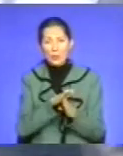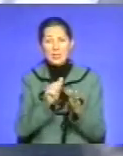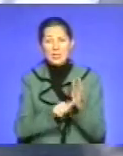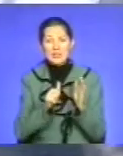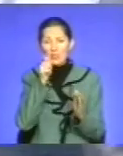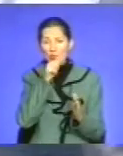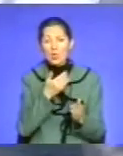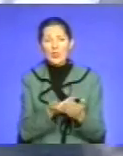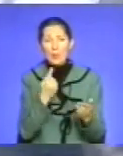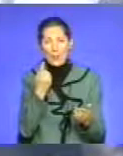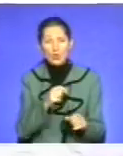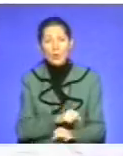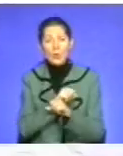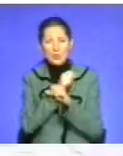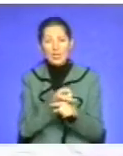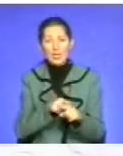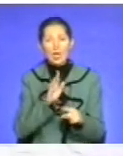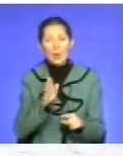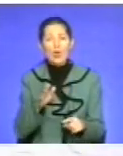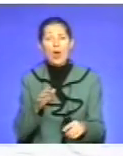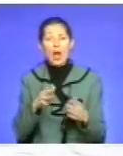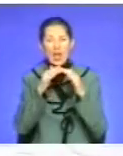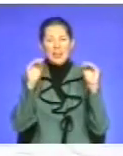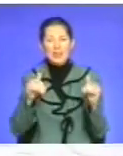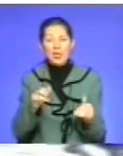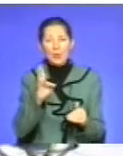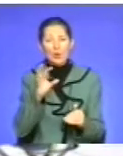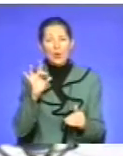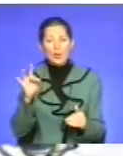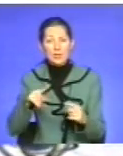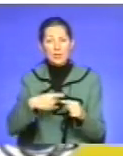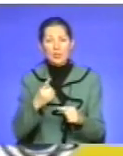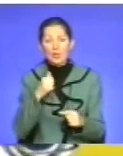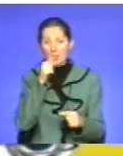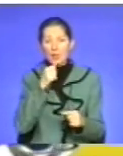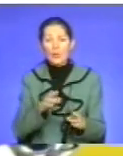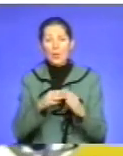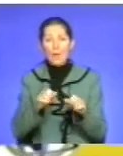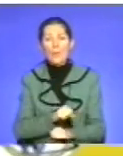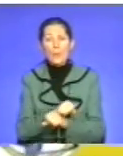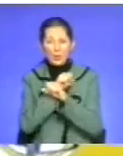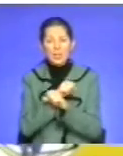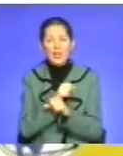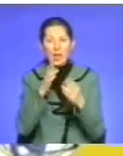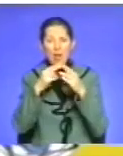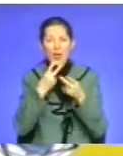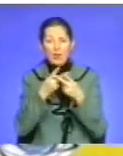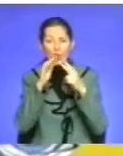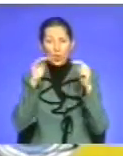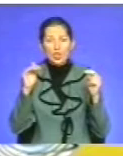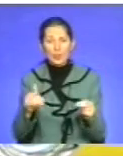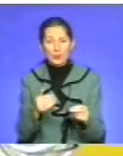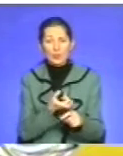яке відбулося в таборі в Норильську. Через рік відбулося повстання в Кінгірі і наступні повстання в таборах. Більшість серед повсталих